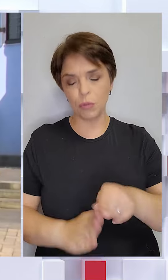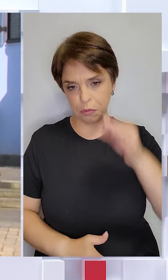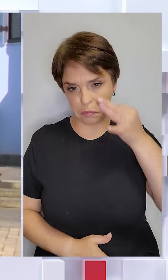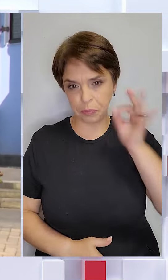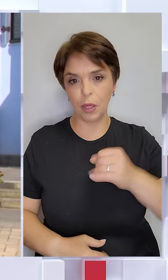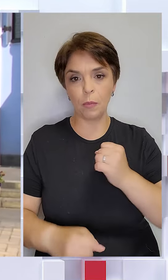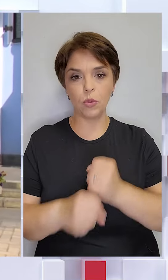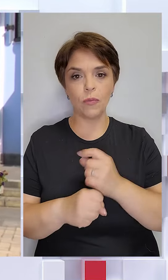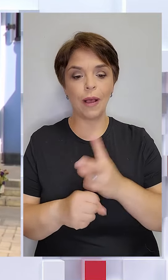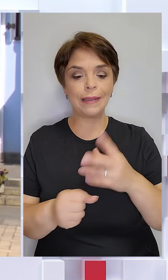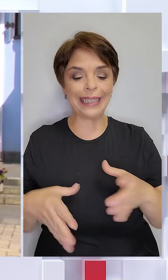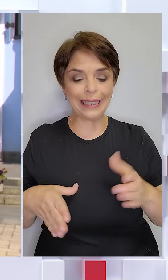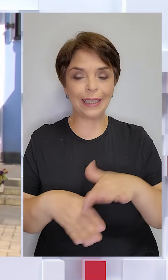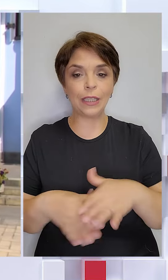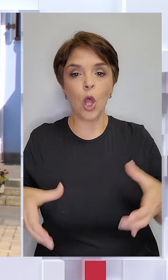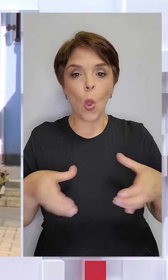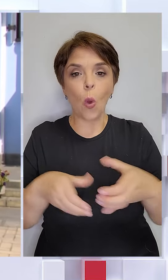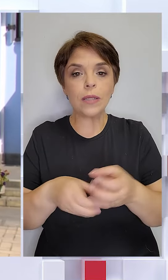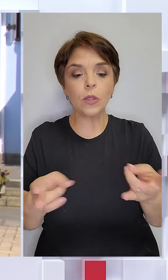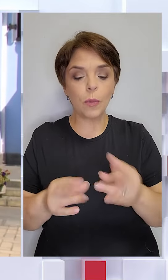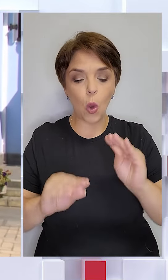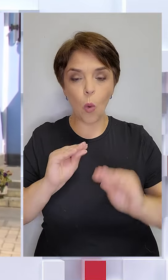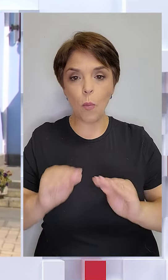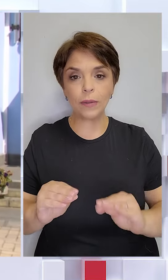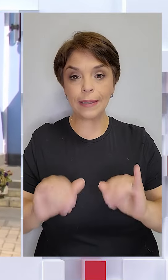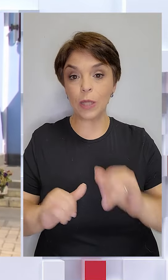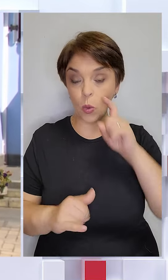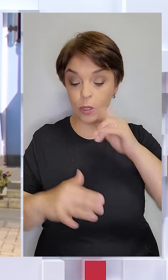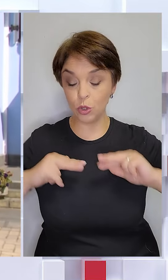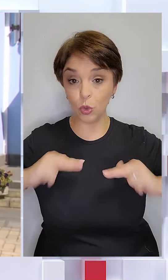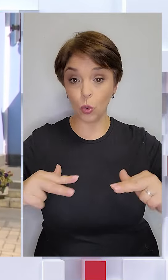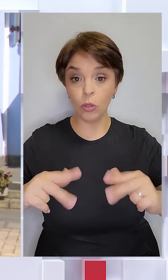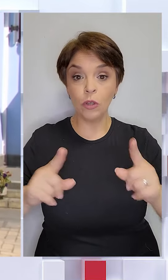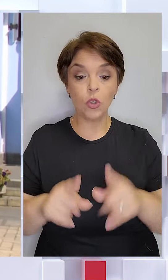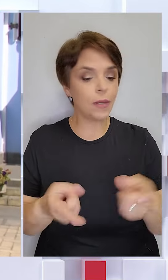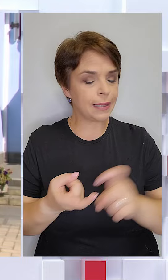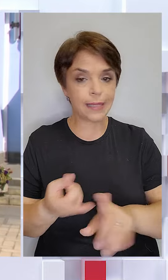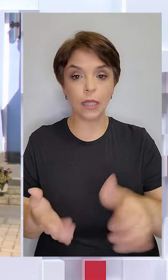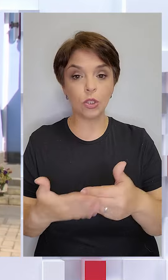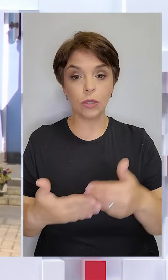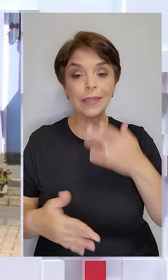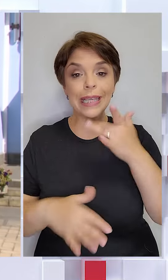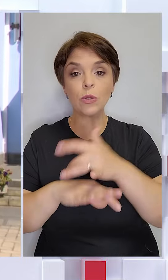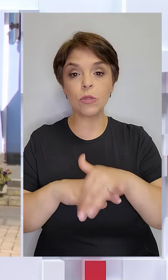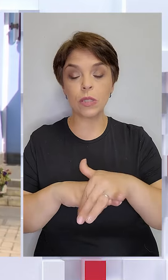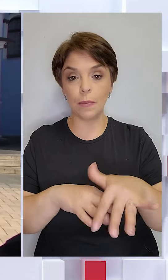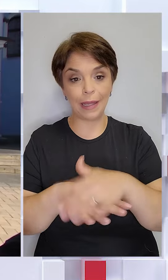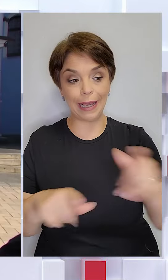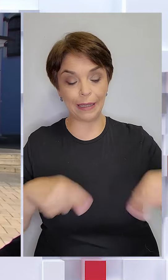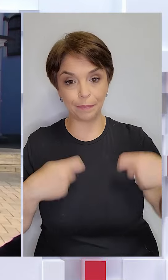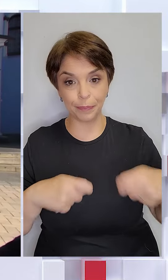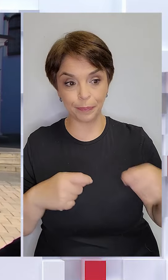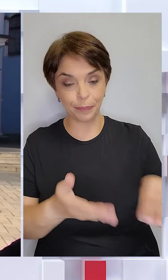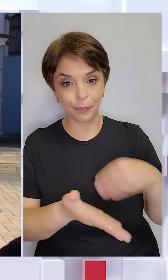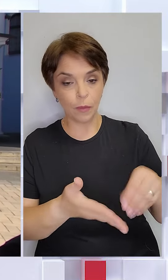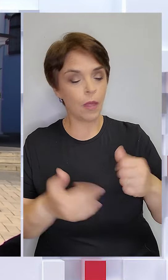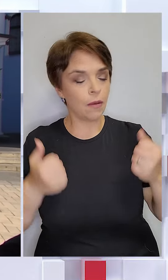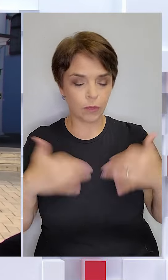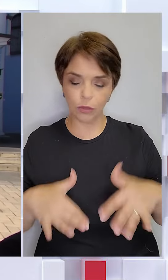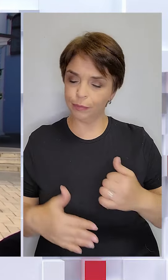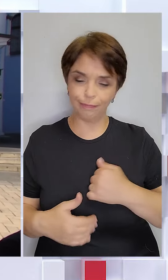досвідом. Працювали над локалізацією необхідних компонентів для українських дронів, для того, щоб не залежати від іноземних ринків. Нам дуже прикро